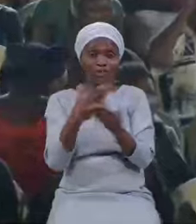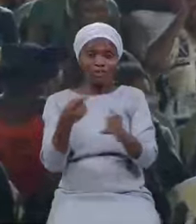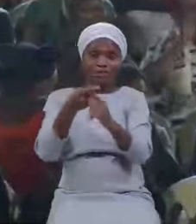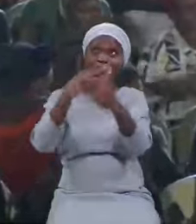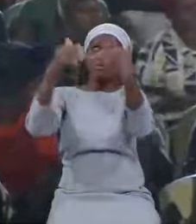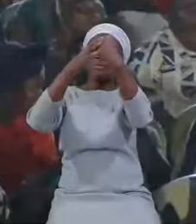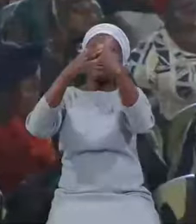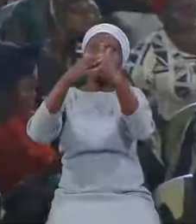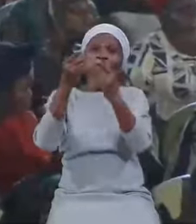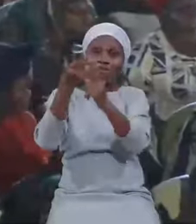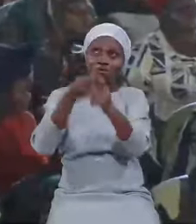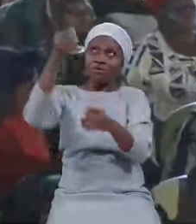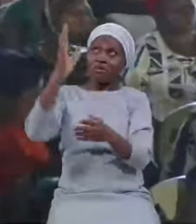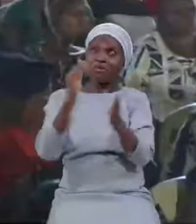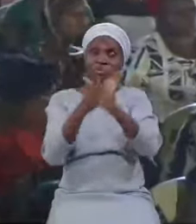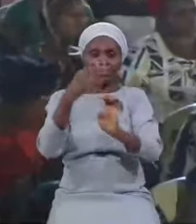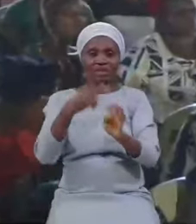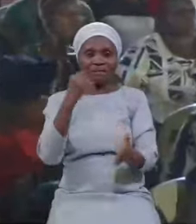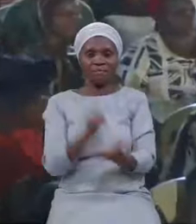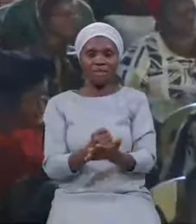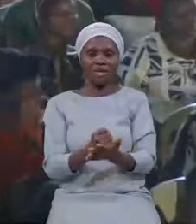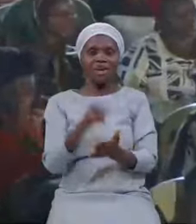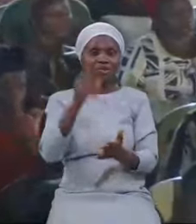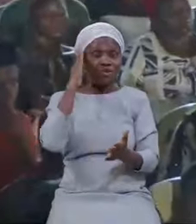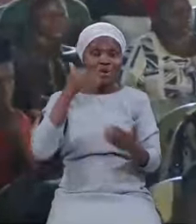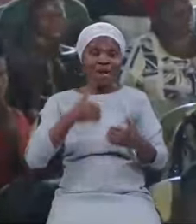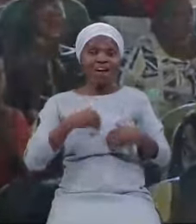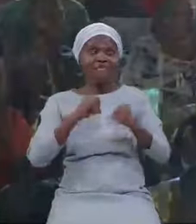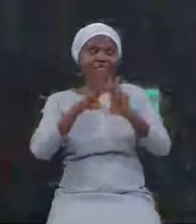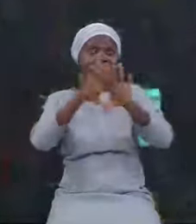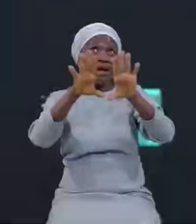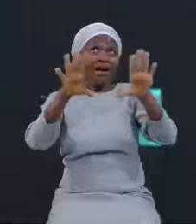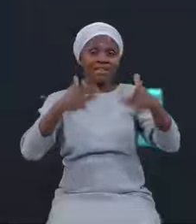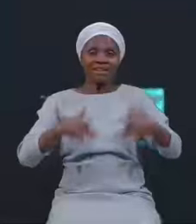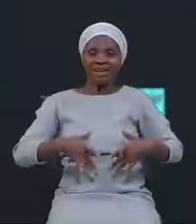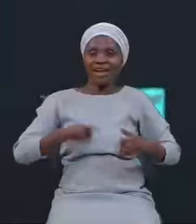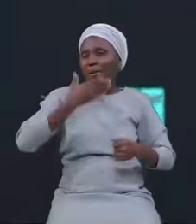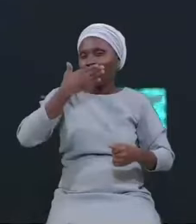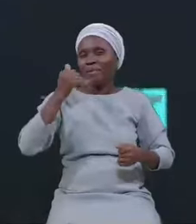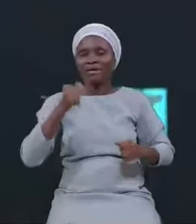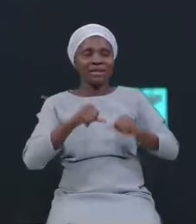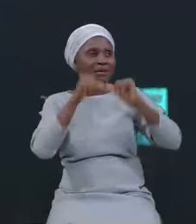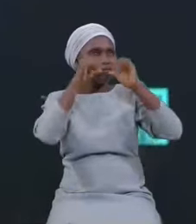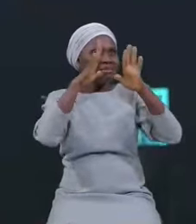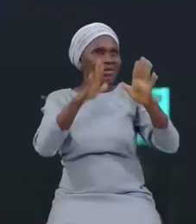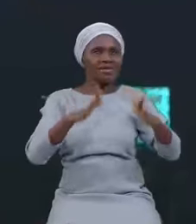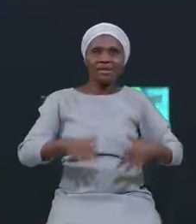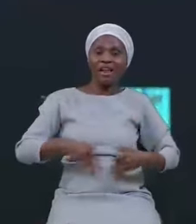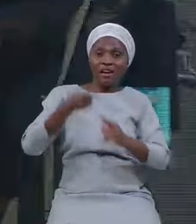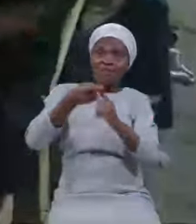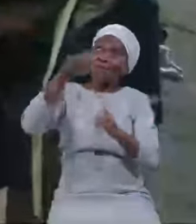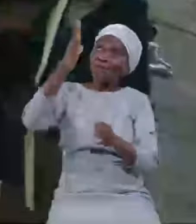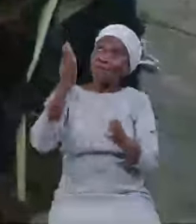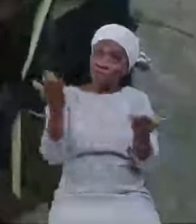la vie, la bonne vie, une meilleure vie, une vie bénie, venant du Seigneur ce soir au nom de